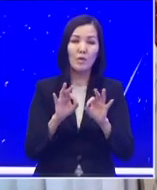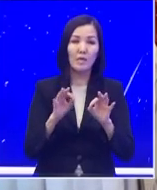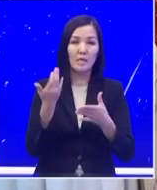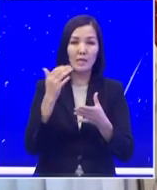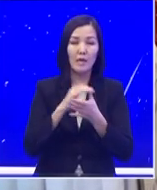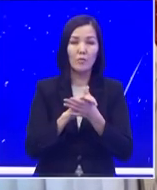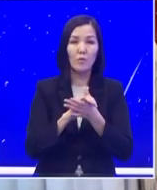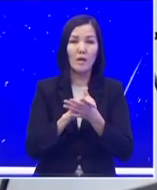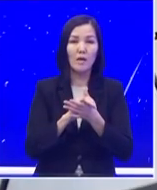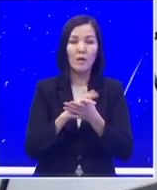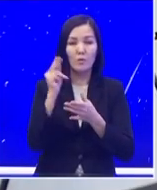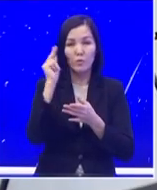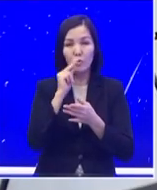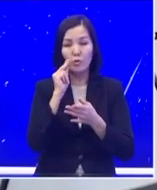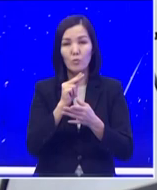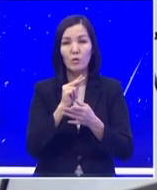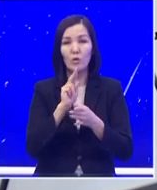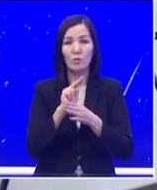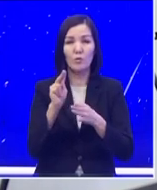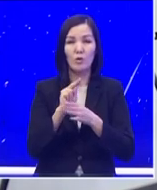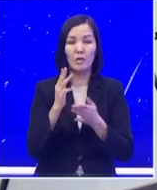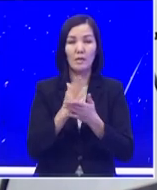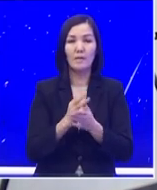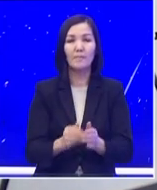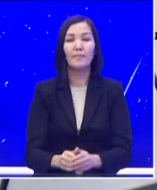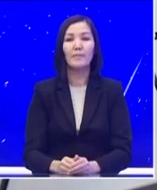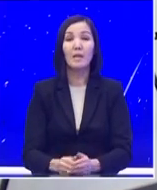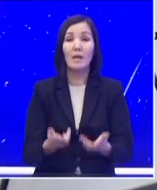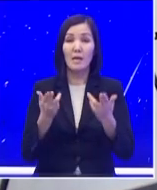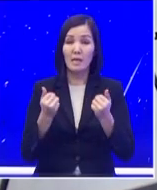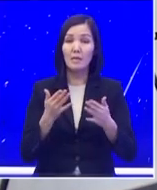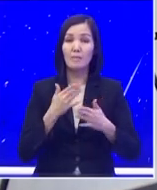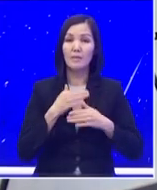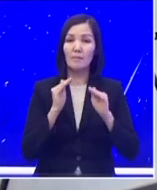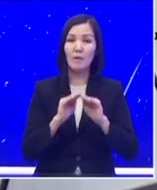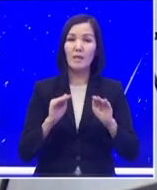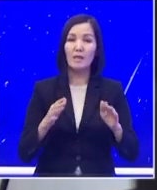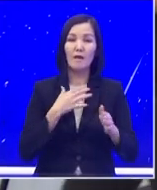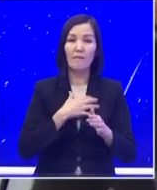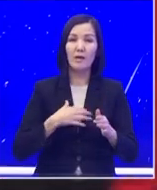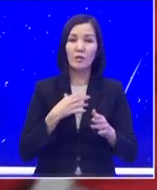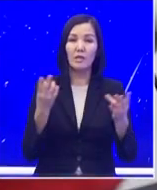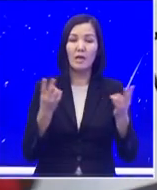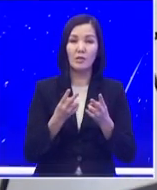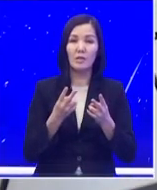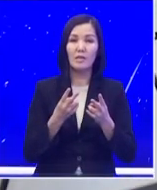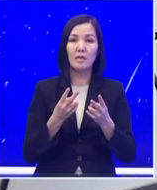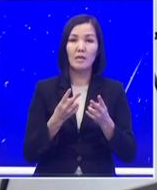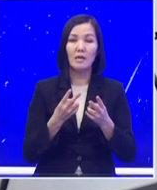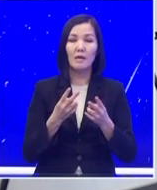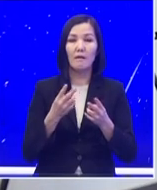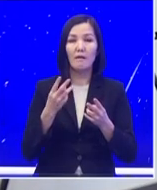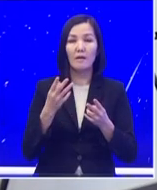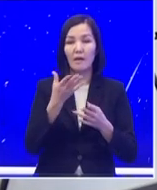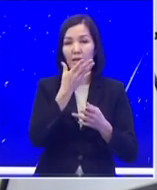құндылықтарды сақтауға шақыру. Әрине, бұл енді біздің өскелең жас ұрпаққа ол деген мынау эстетикалық тәрбие,